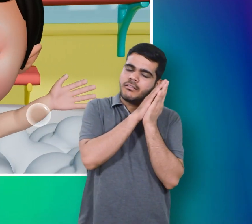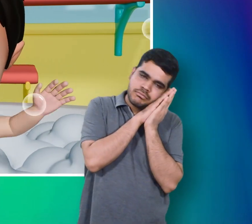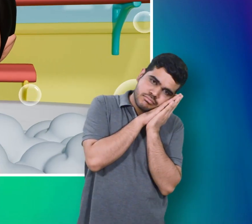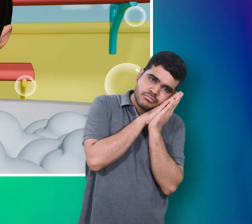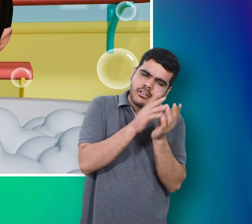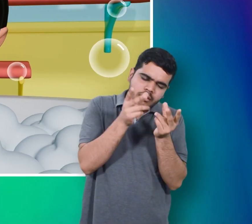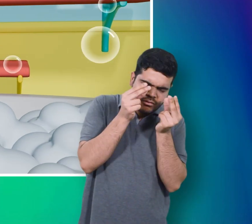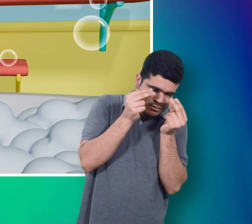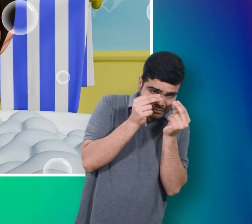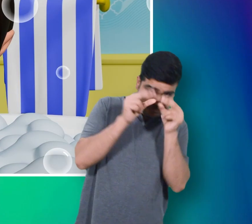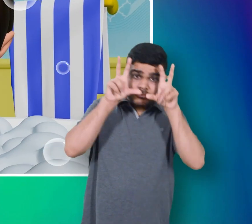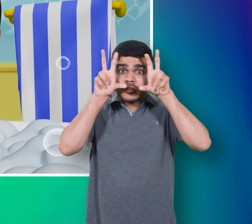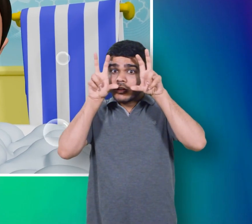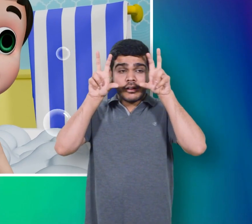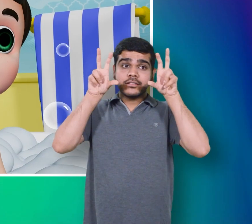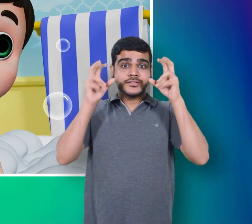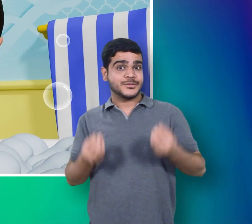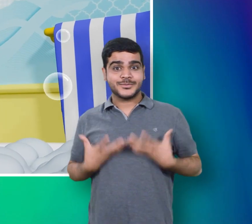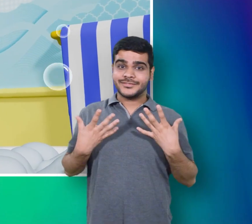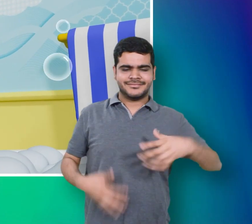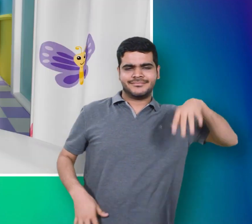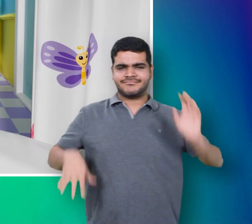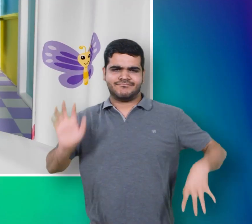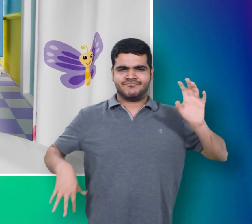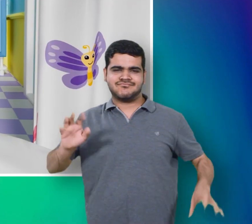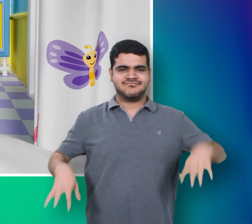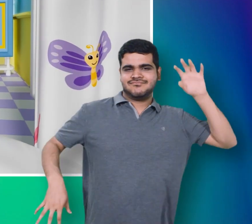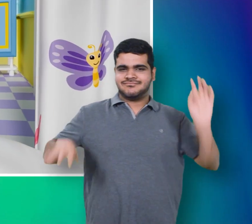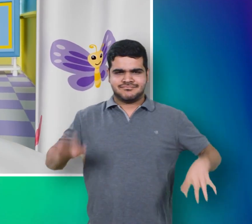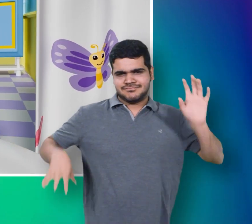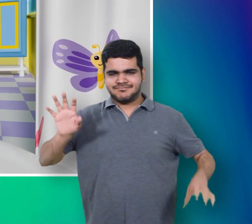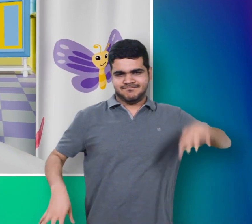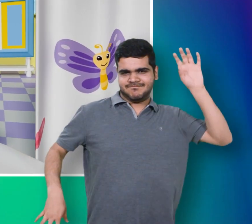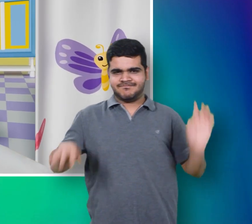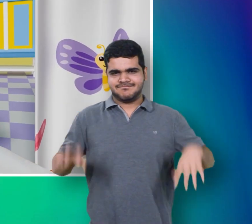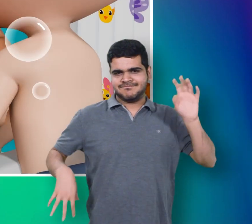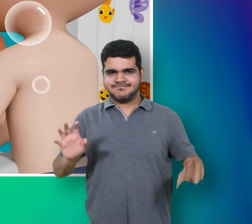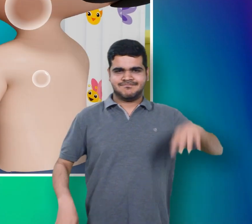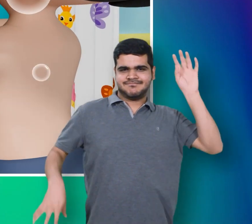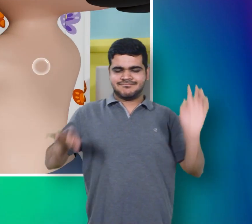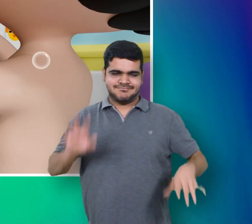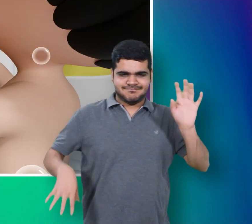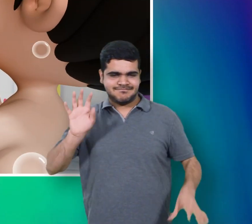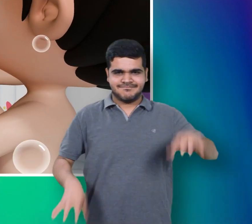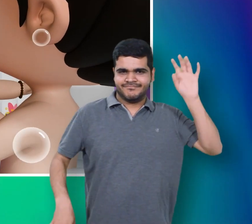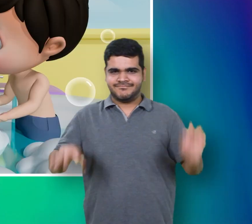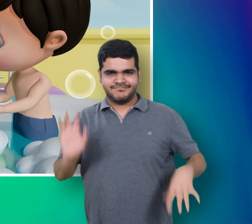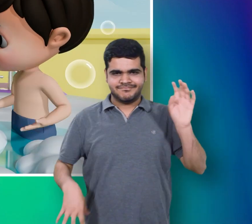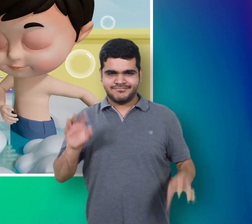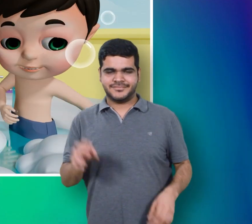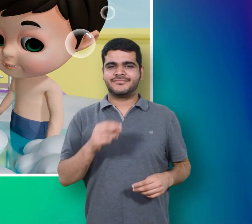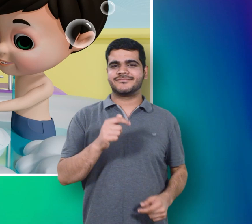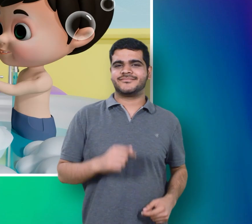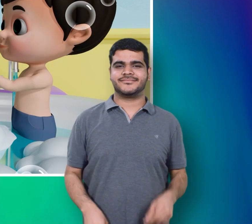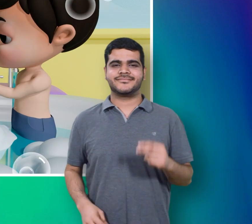आई ताजगी सुस्ती गई। छपाक छै छै छपाक छै छै छपाक छै छपाक छै।